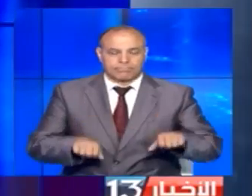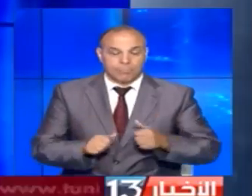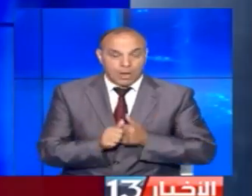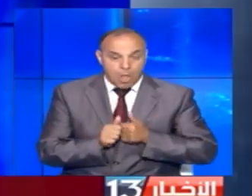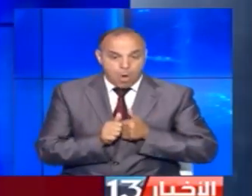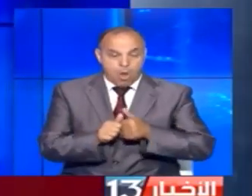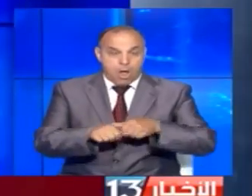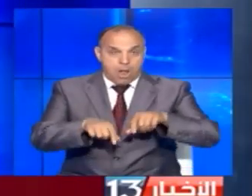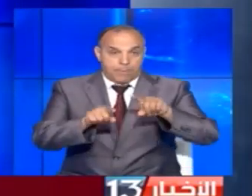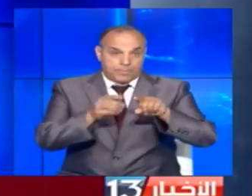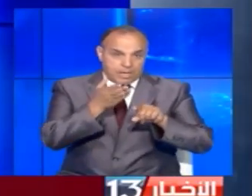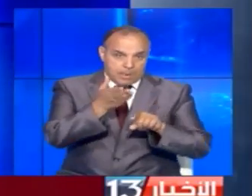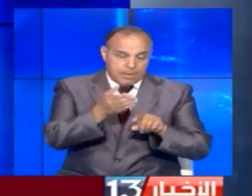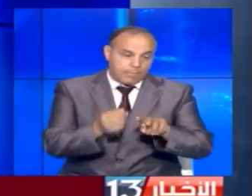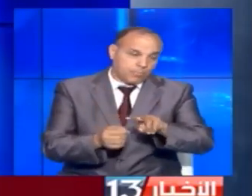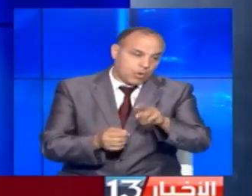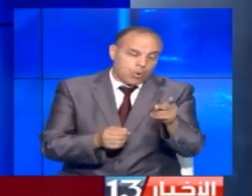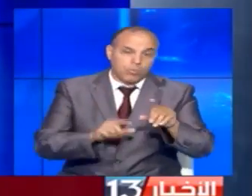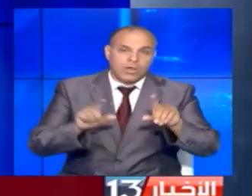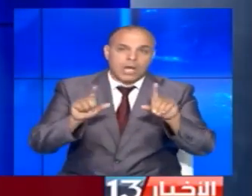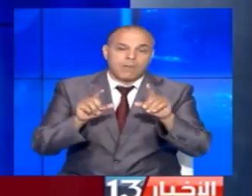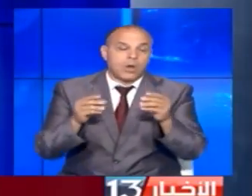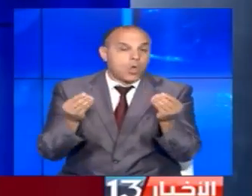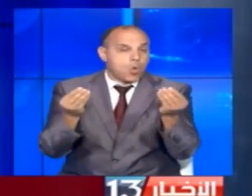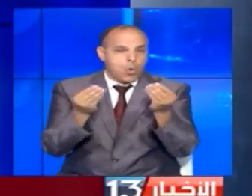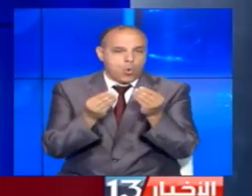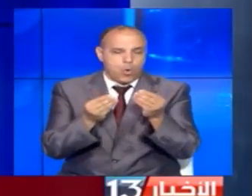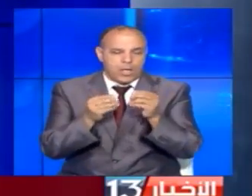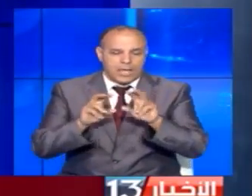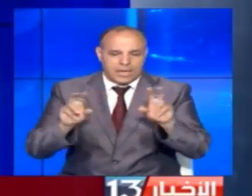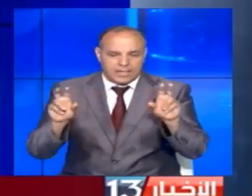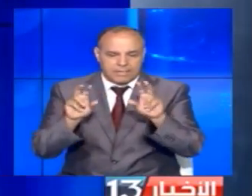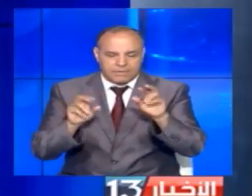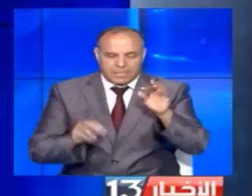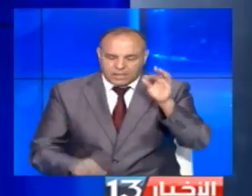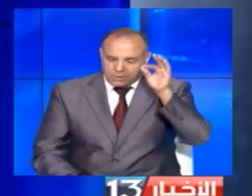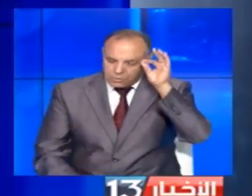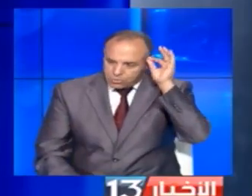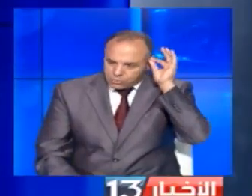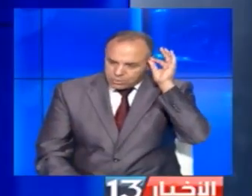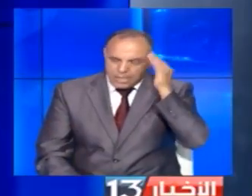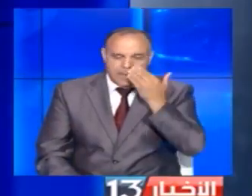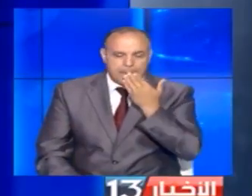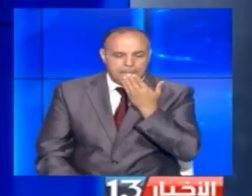ونشير إلى أنه بإمكانكم متابعة هذه النشرة وغيرها من الأخبار على بوابة